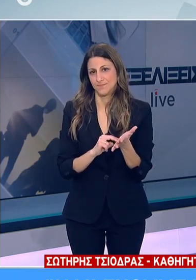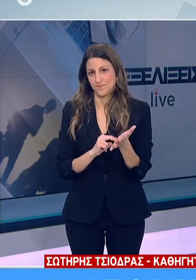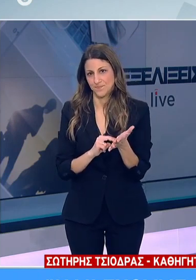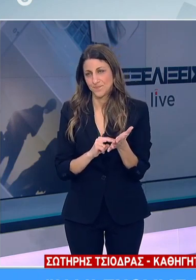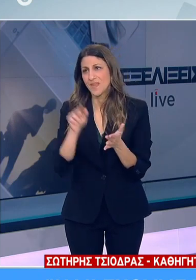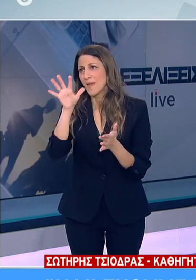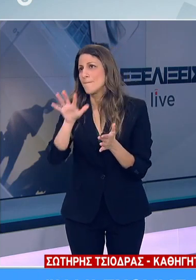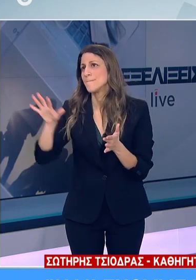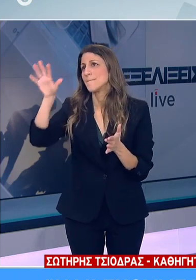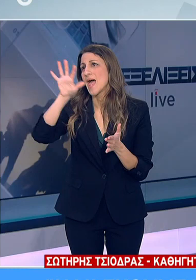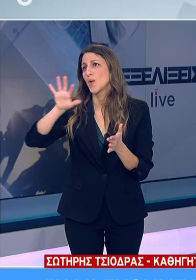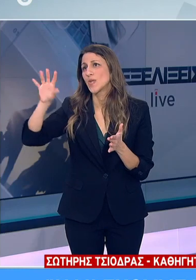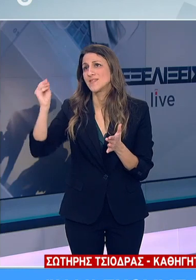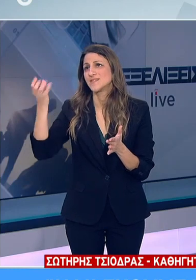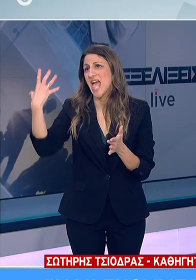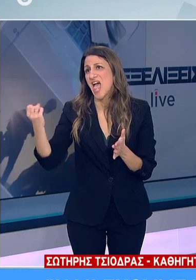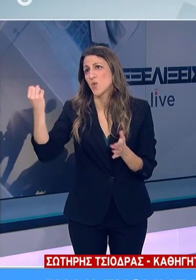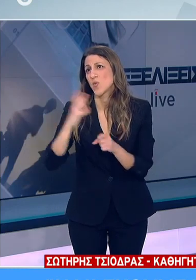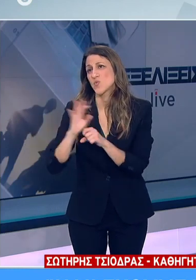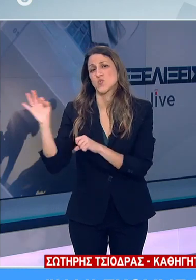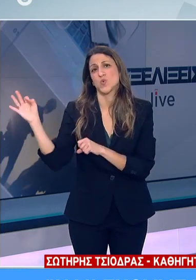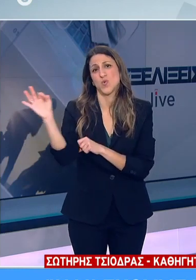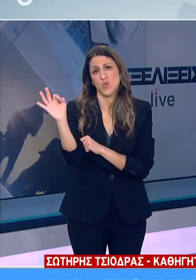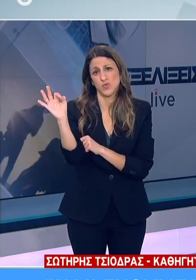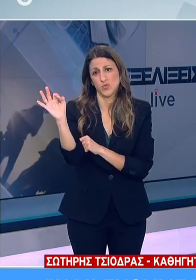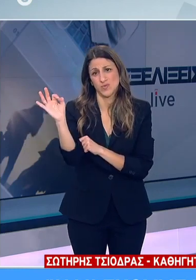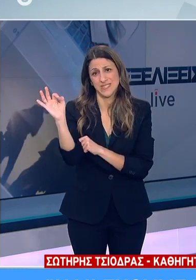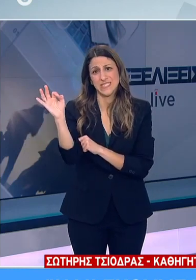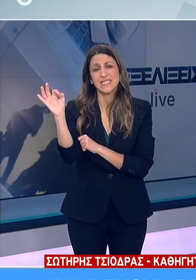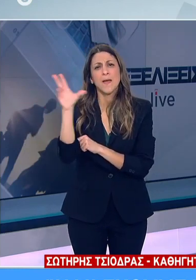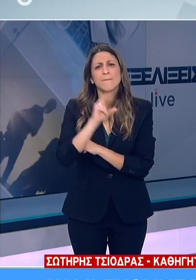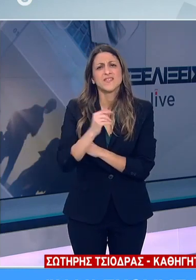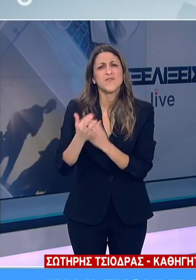άλλες περιοχές, όταν υπάρχουν